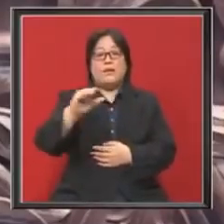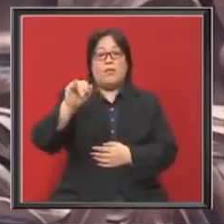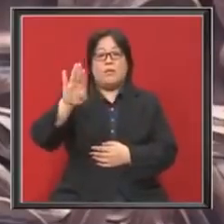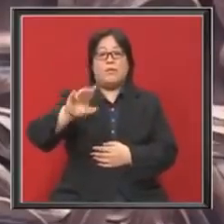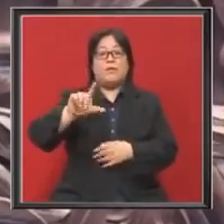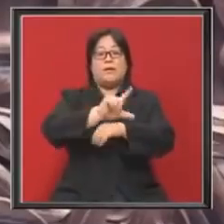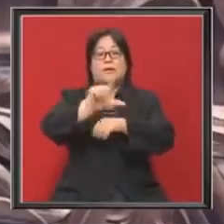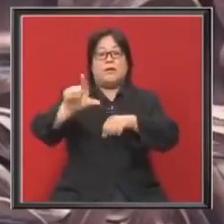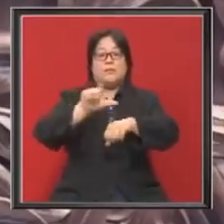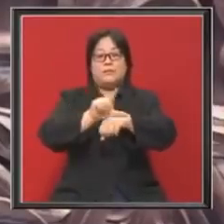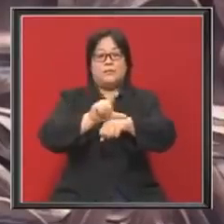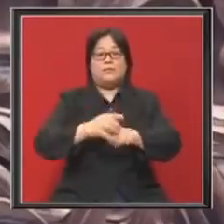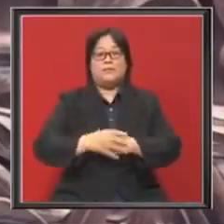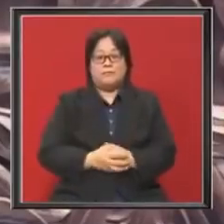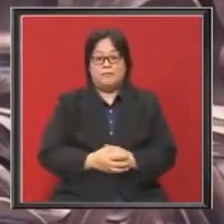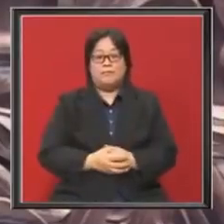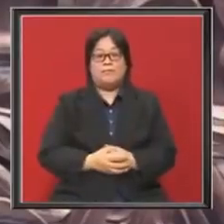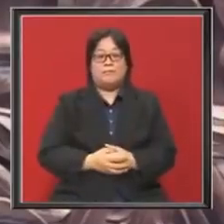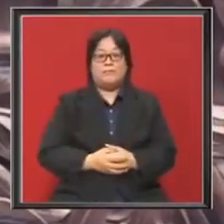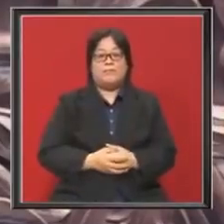informed Labuan